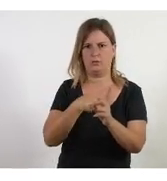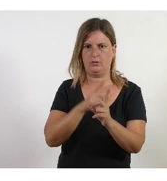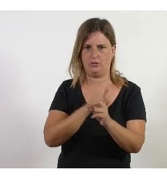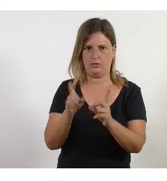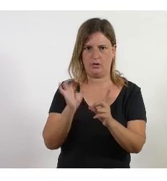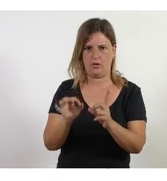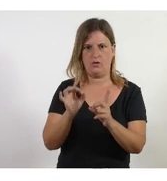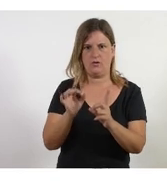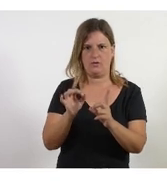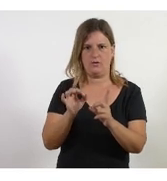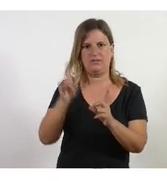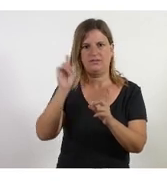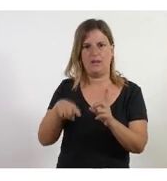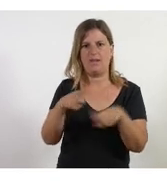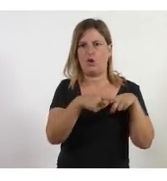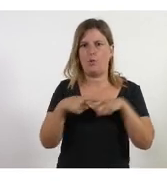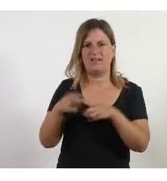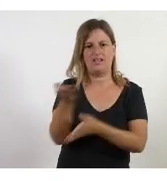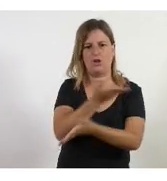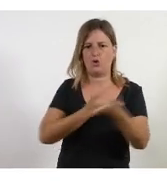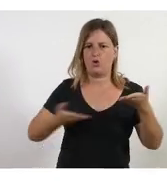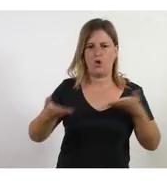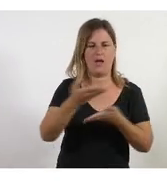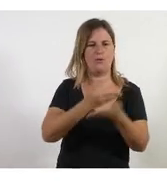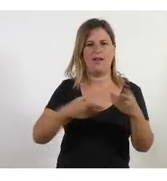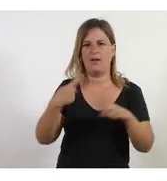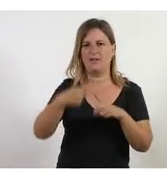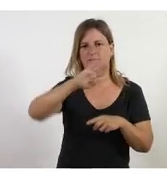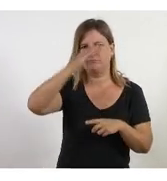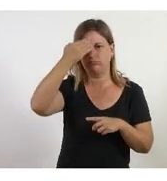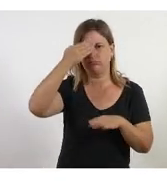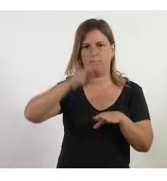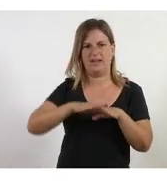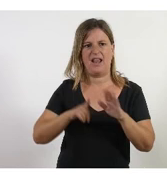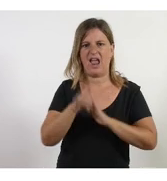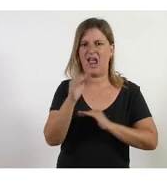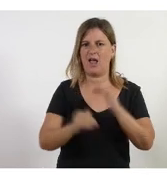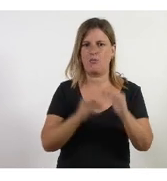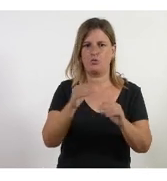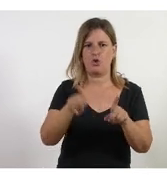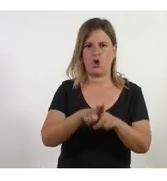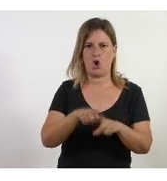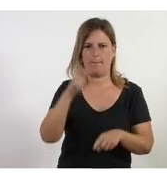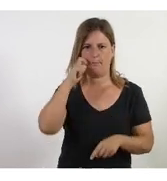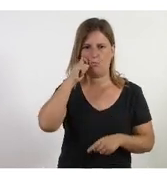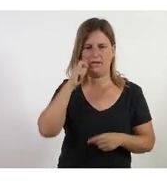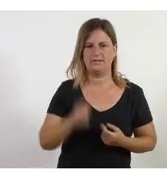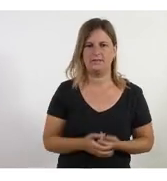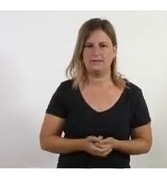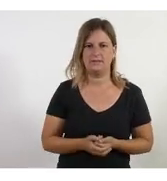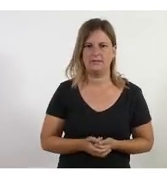I compartir i col·laborar, perquè és la forma en què les persones podem evolucionar com a espècie.